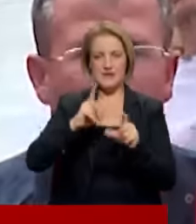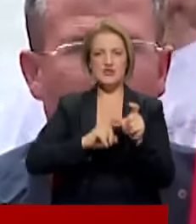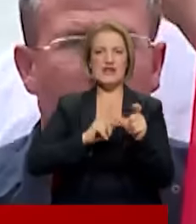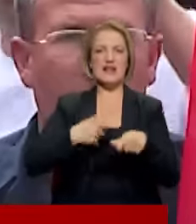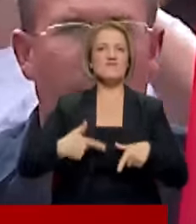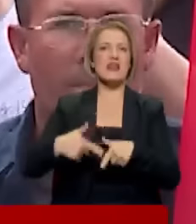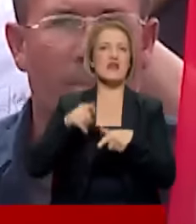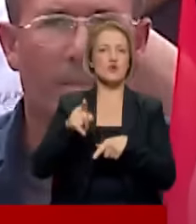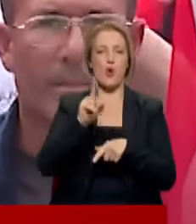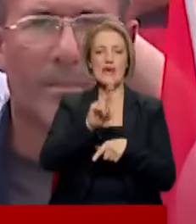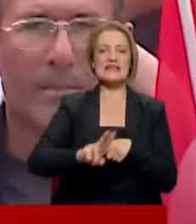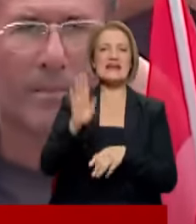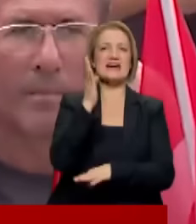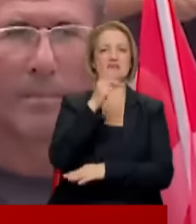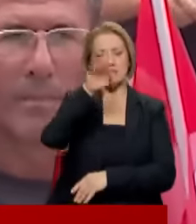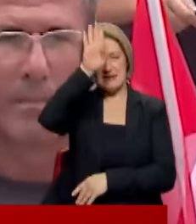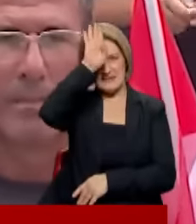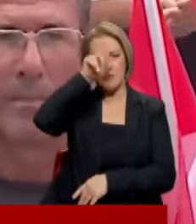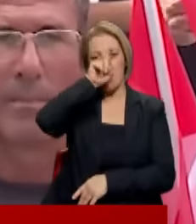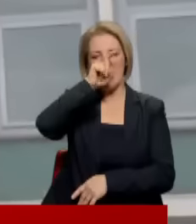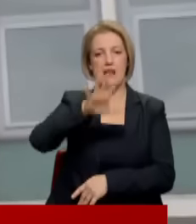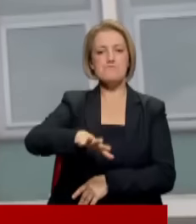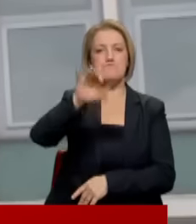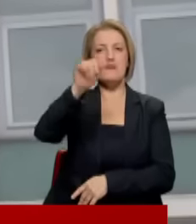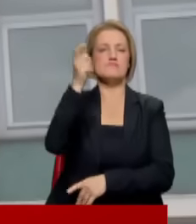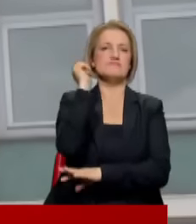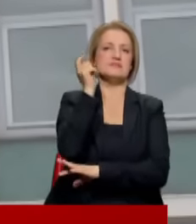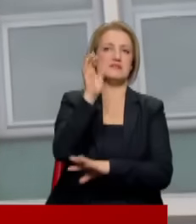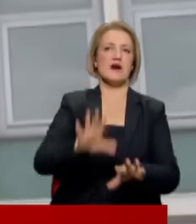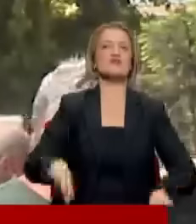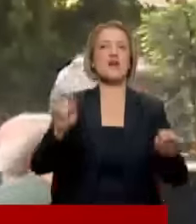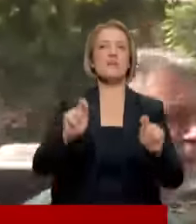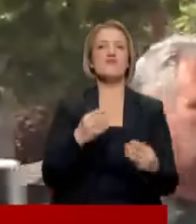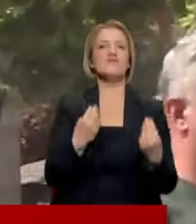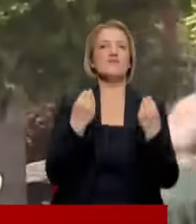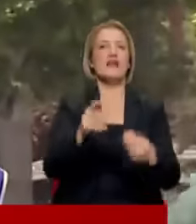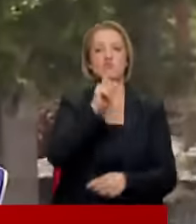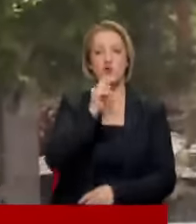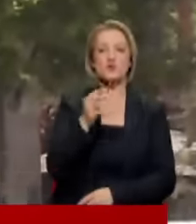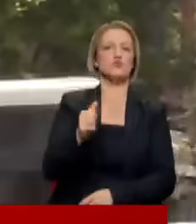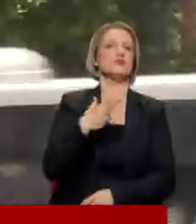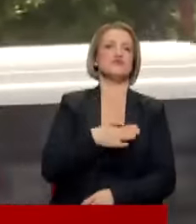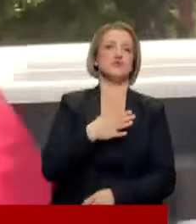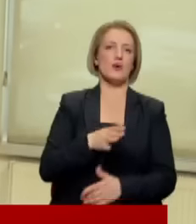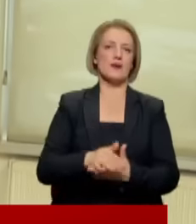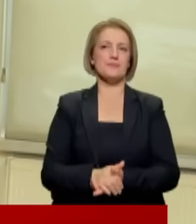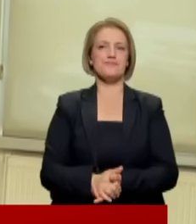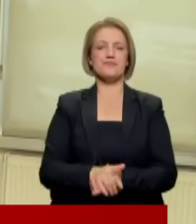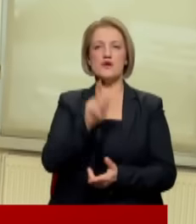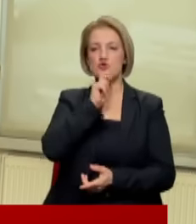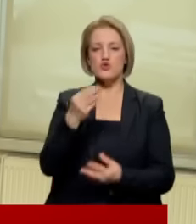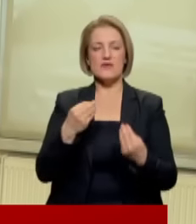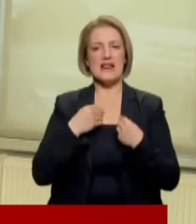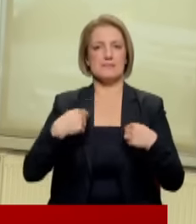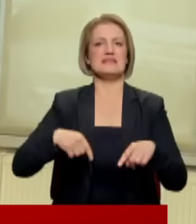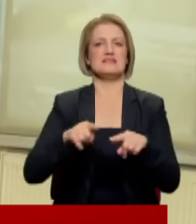Federasyonu 7 Kasımda İstanbul Kartal meydanında mitinge hazırlanıyor verilen sözlerin tutulmasını istiyorlar söz verinde